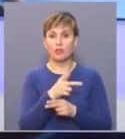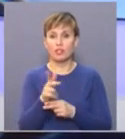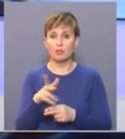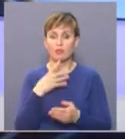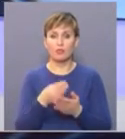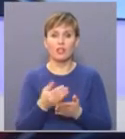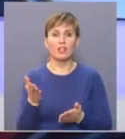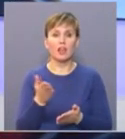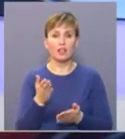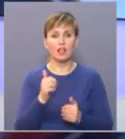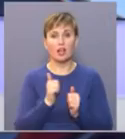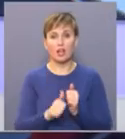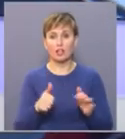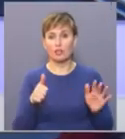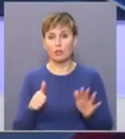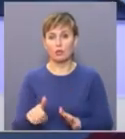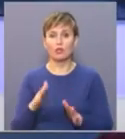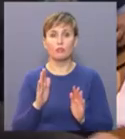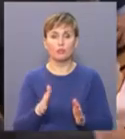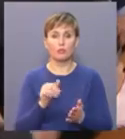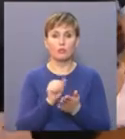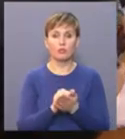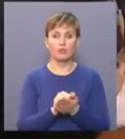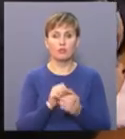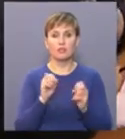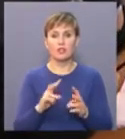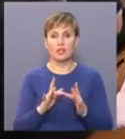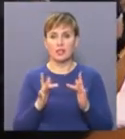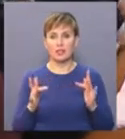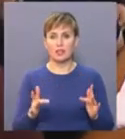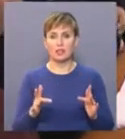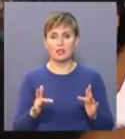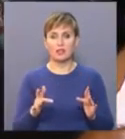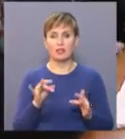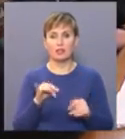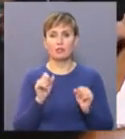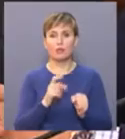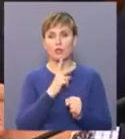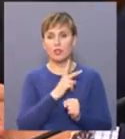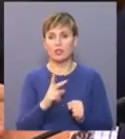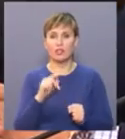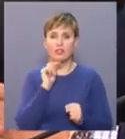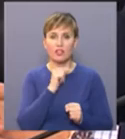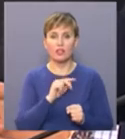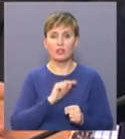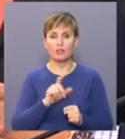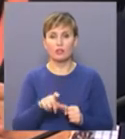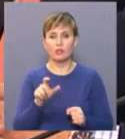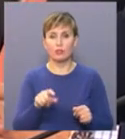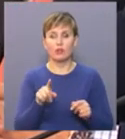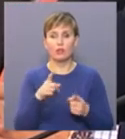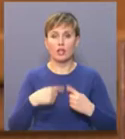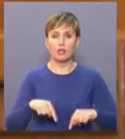своими докладами каждые полгода они будут публиковать в социальных сетях. Так граждане смогут оценивать эффективность сотрудников надзорного